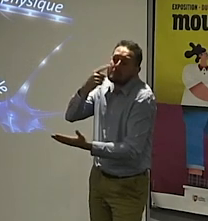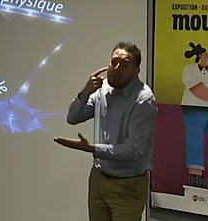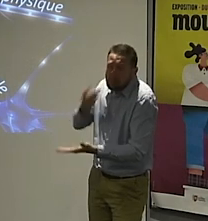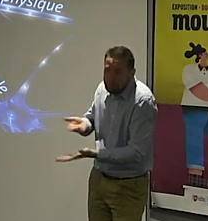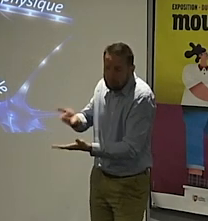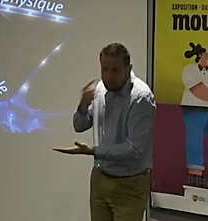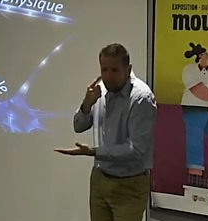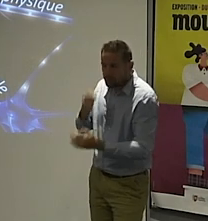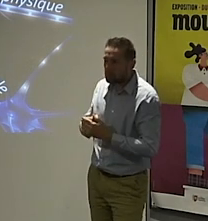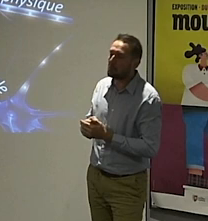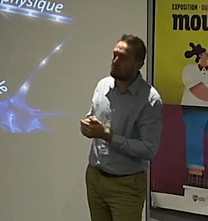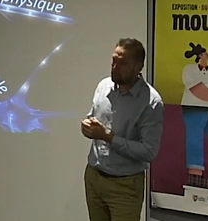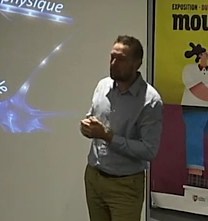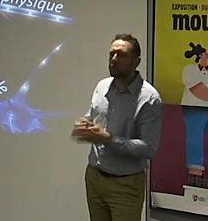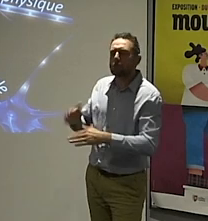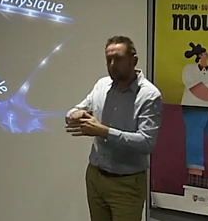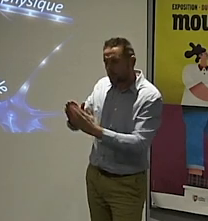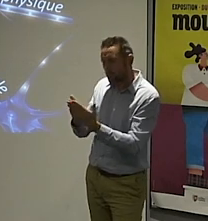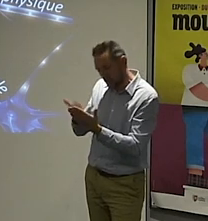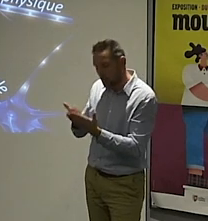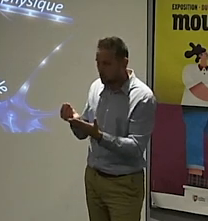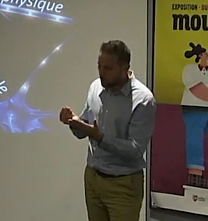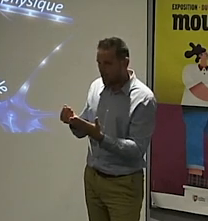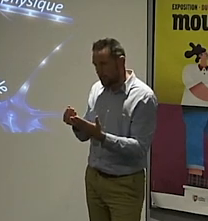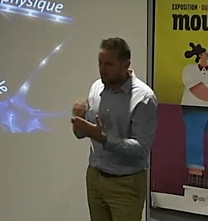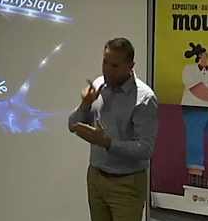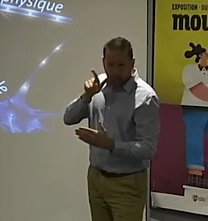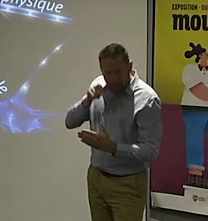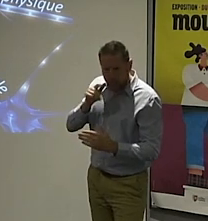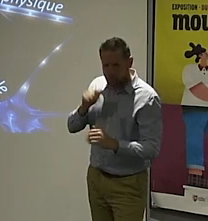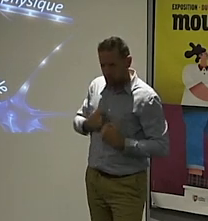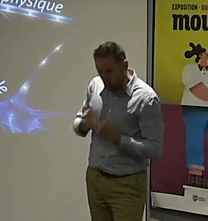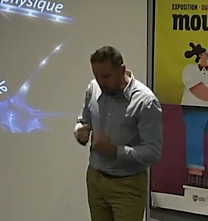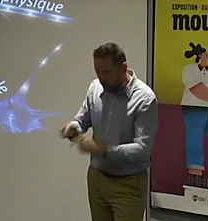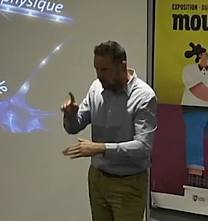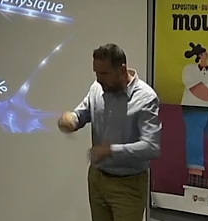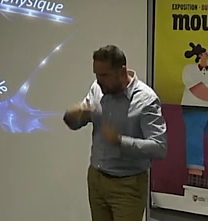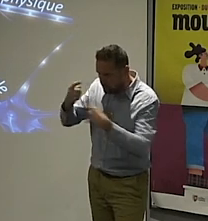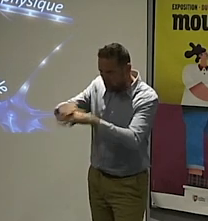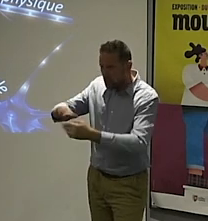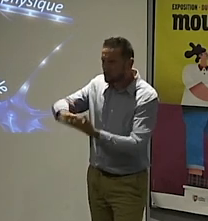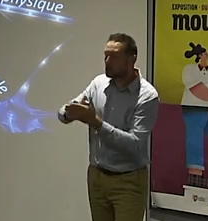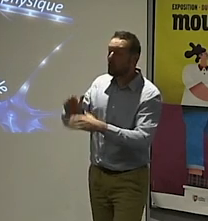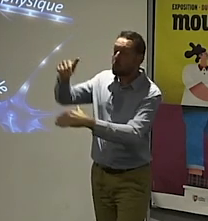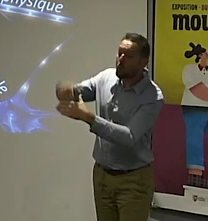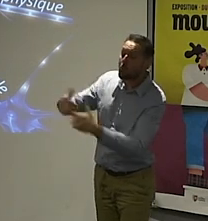elle n'a pas été forcément facile. Parce qu'au début, non, je ne voulais pas y aller. J'ai dit, de toute façon, qu'est-ce que j'y